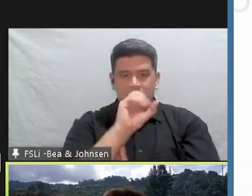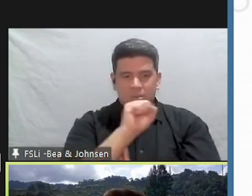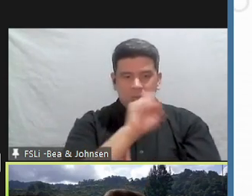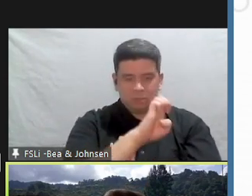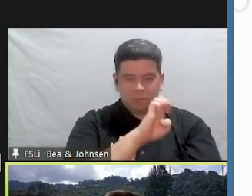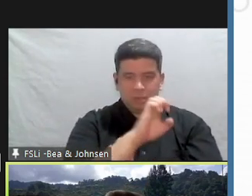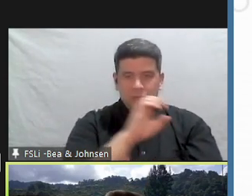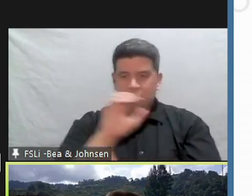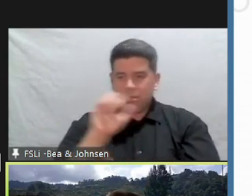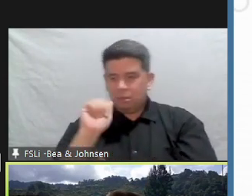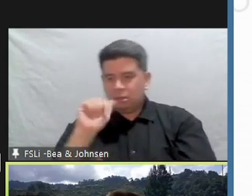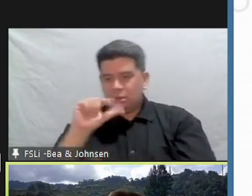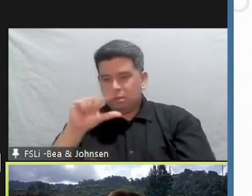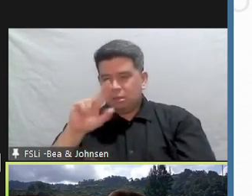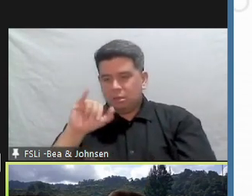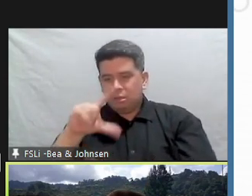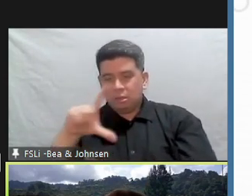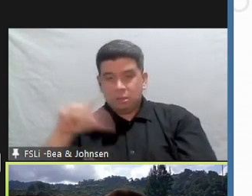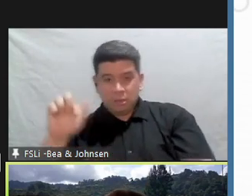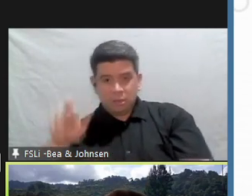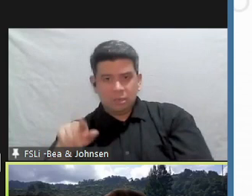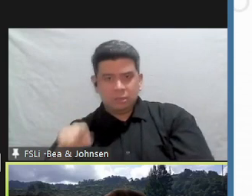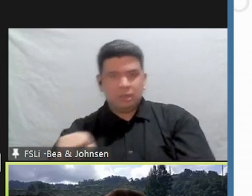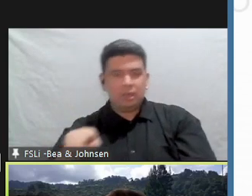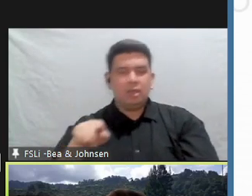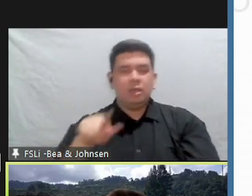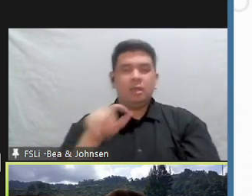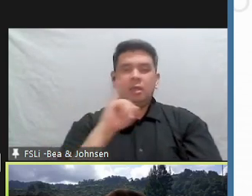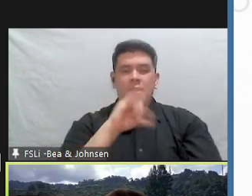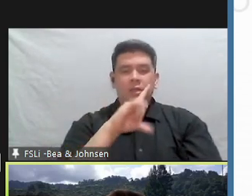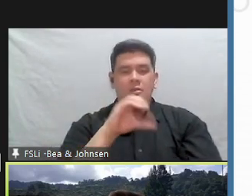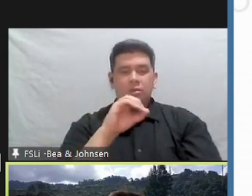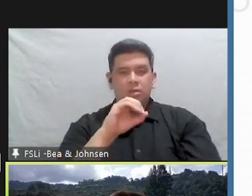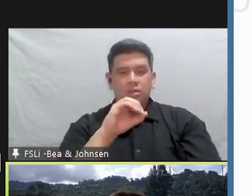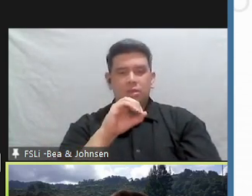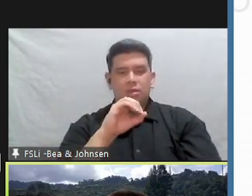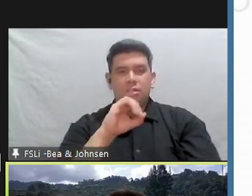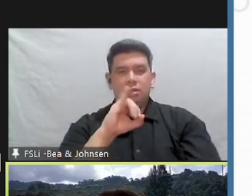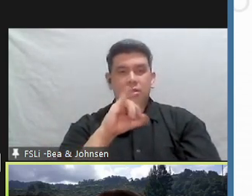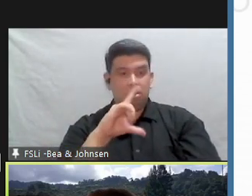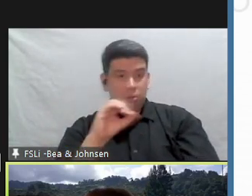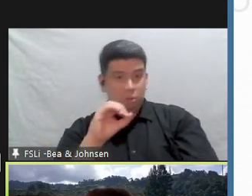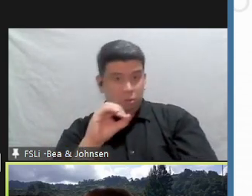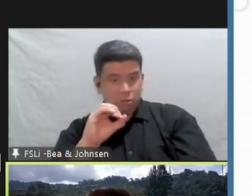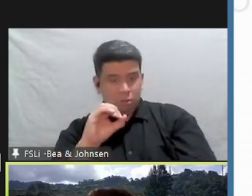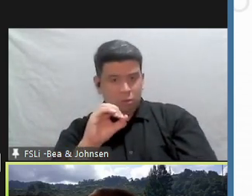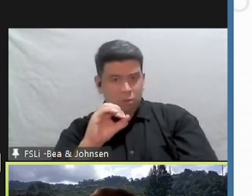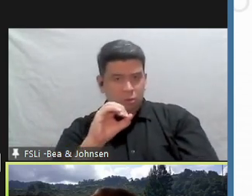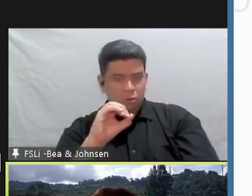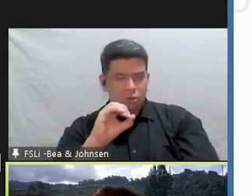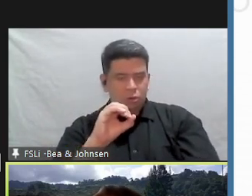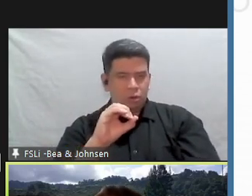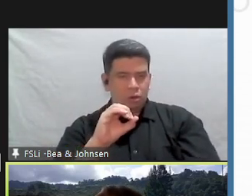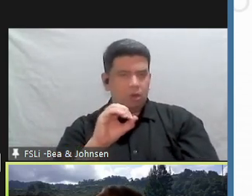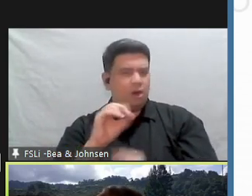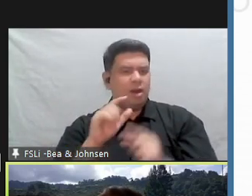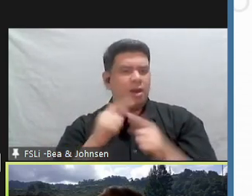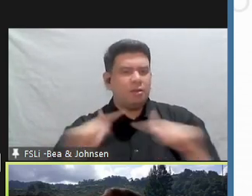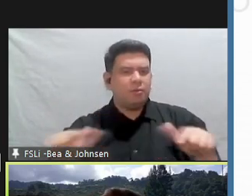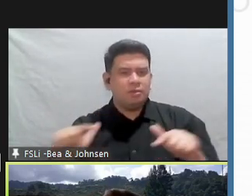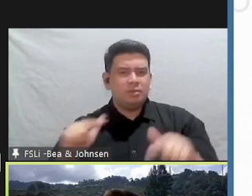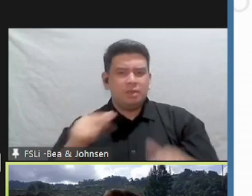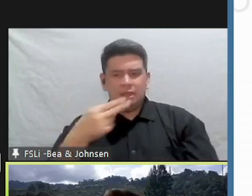experiment. So may dalawang klase ng grupo ng mga estudyante. Yung isa gumamit ng English, yung isa ay gumamit ng Hiligay